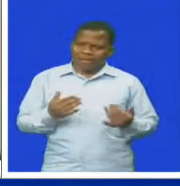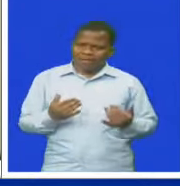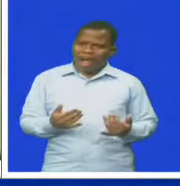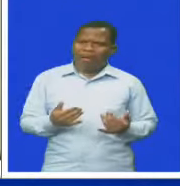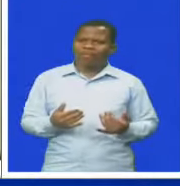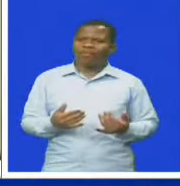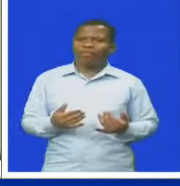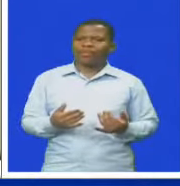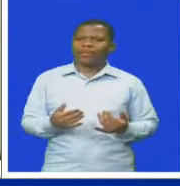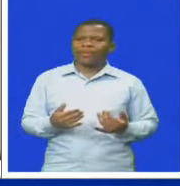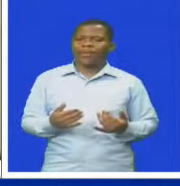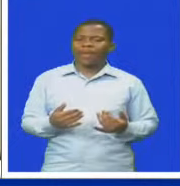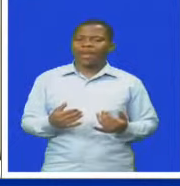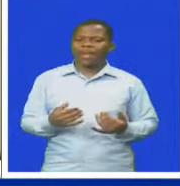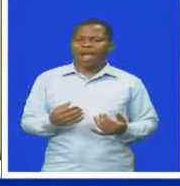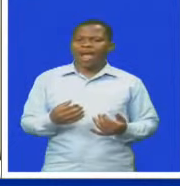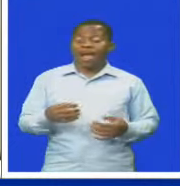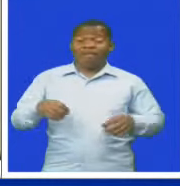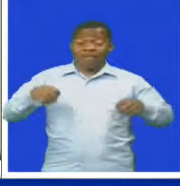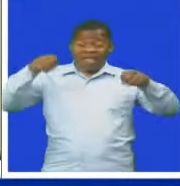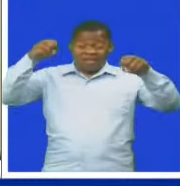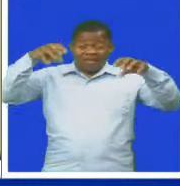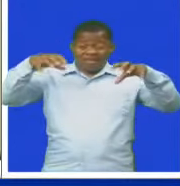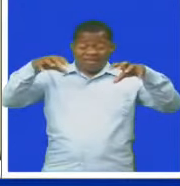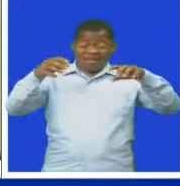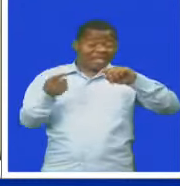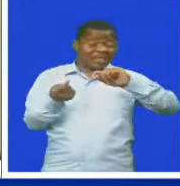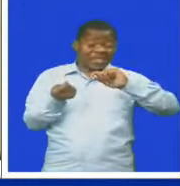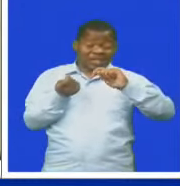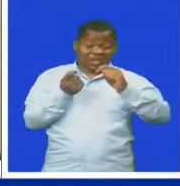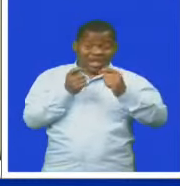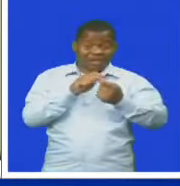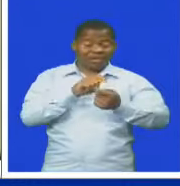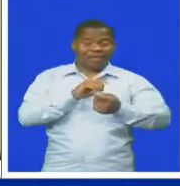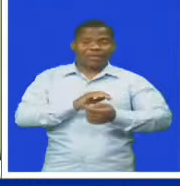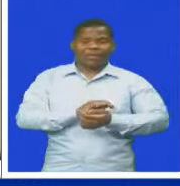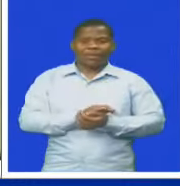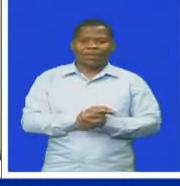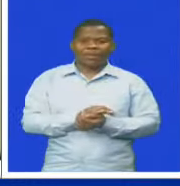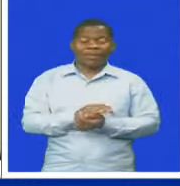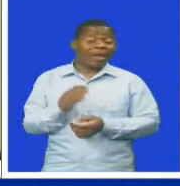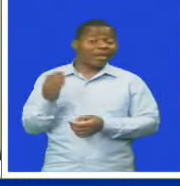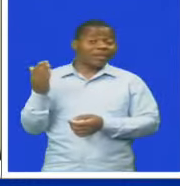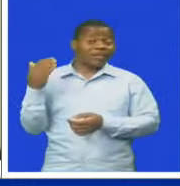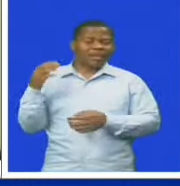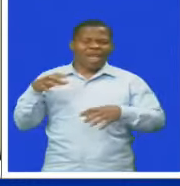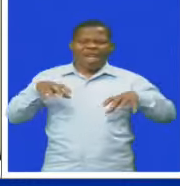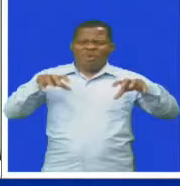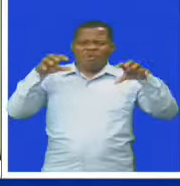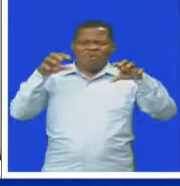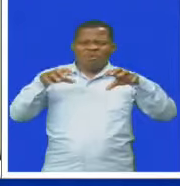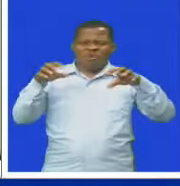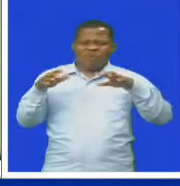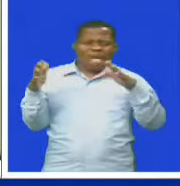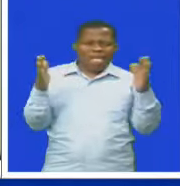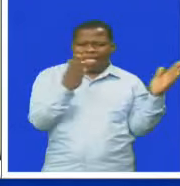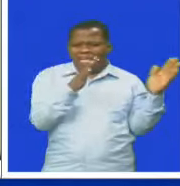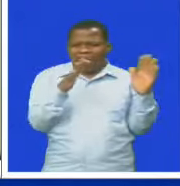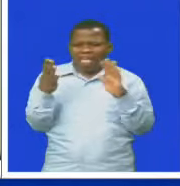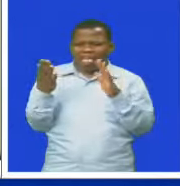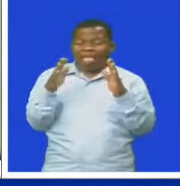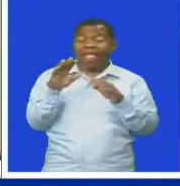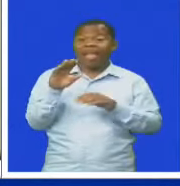sesijikile sicale kuthula imvula nyalo kodwa kwesikhathi imvula tiyedide nemoya lenemandla